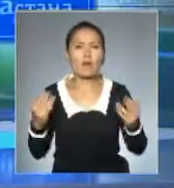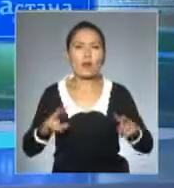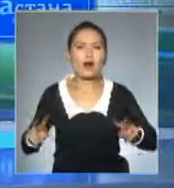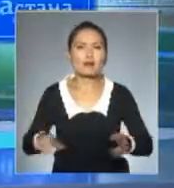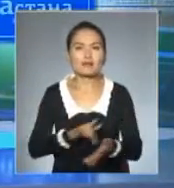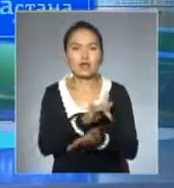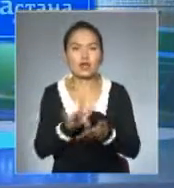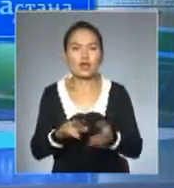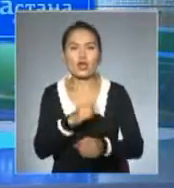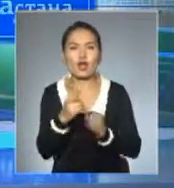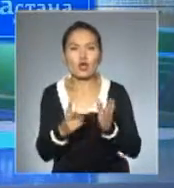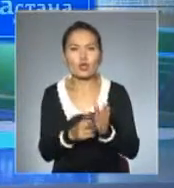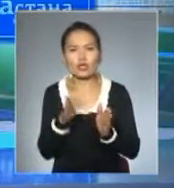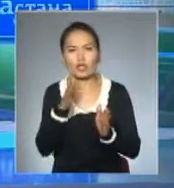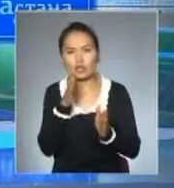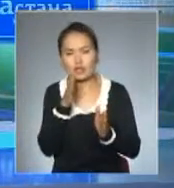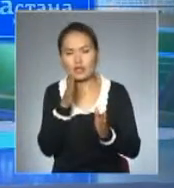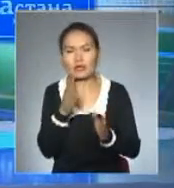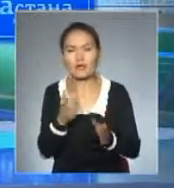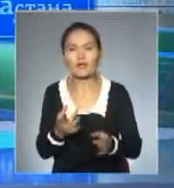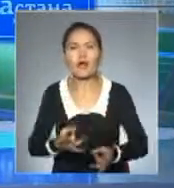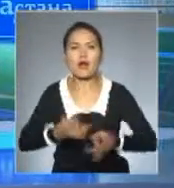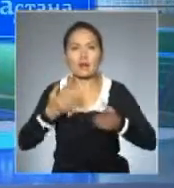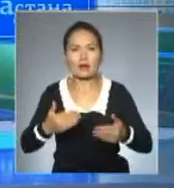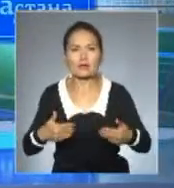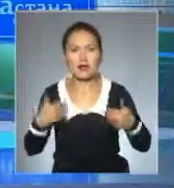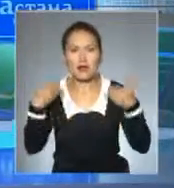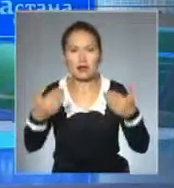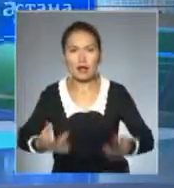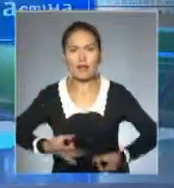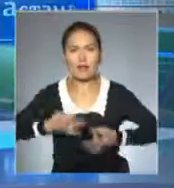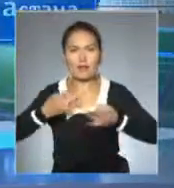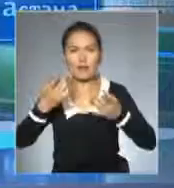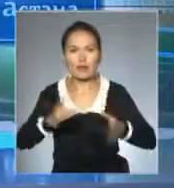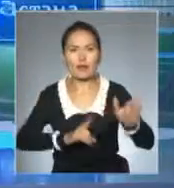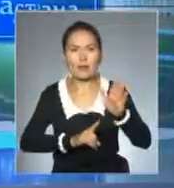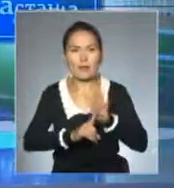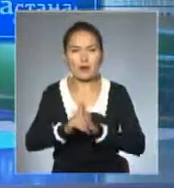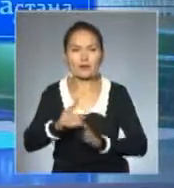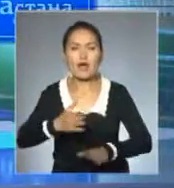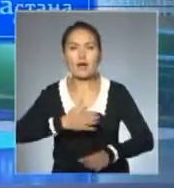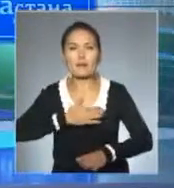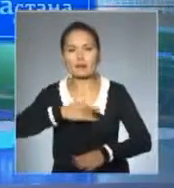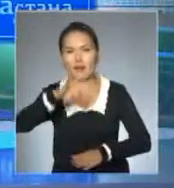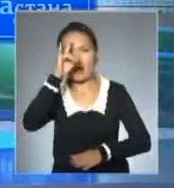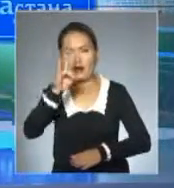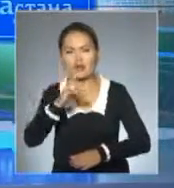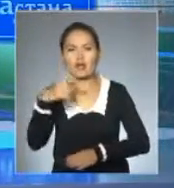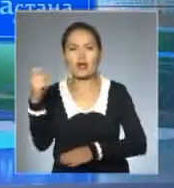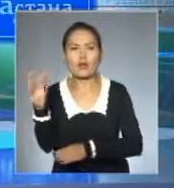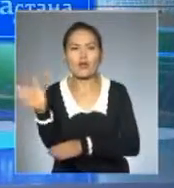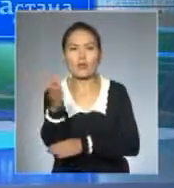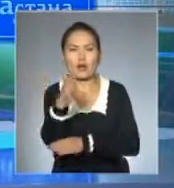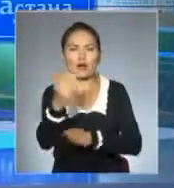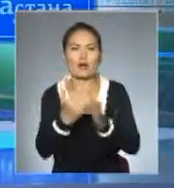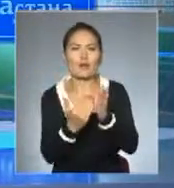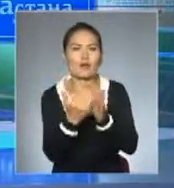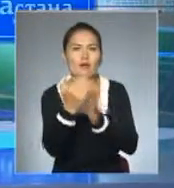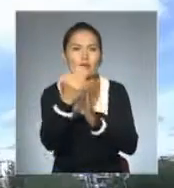Бүгін Елорданың 17 жылдығына арналған шаралар ресми басталды. Мереке биыл да көк байрағымызды көке көтеру рәсімімен ашылды.